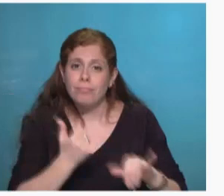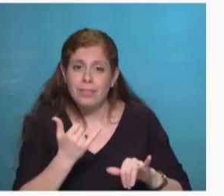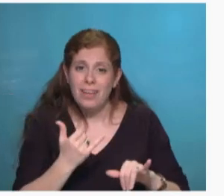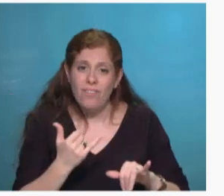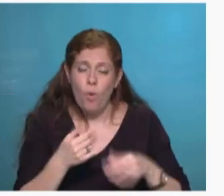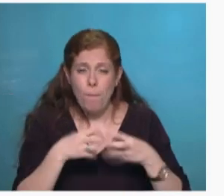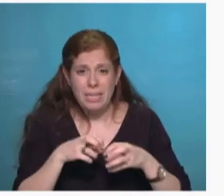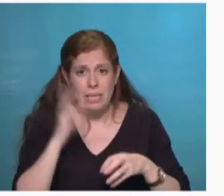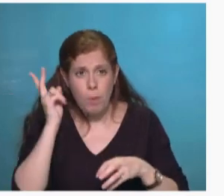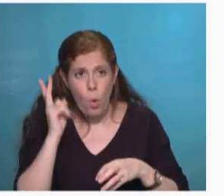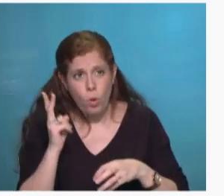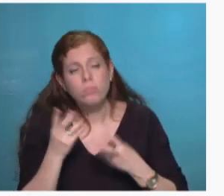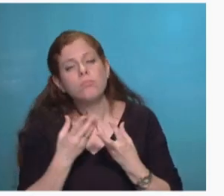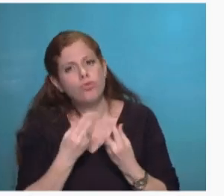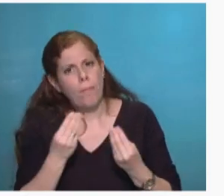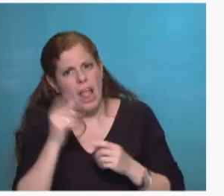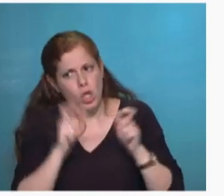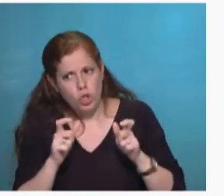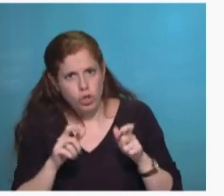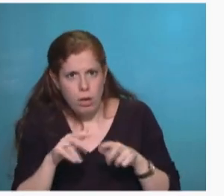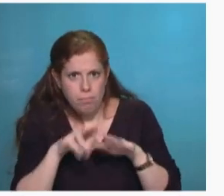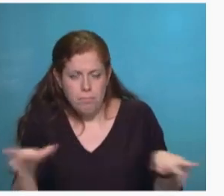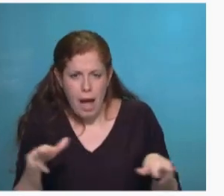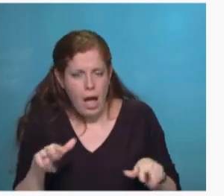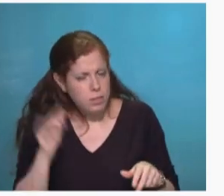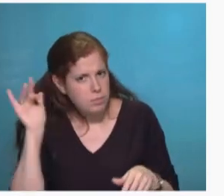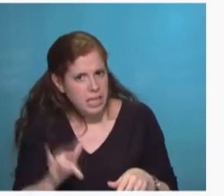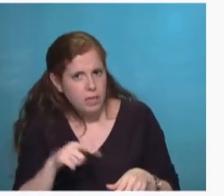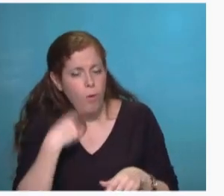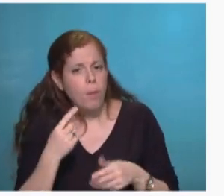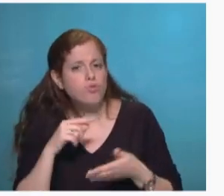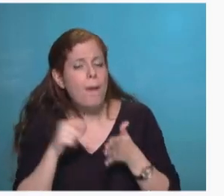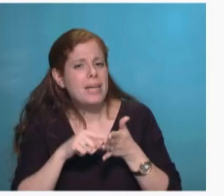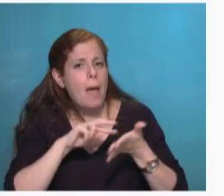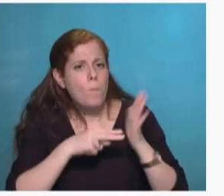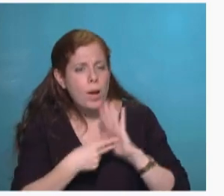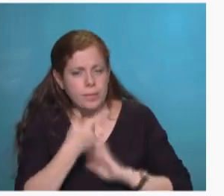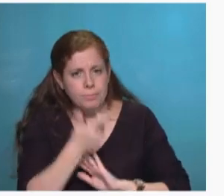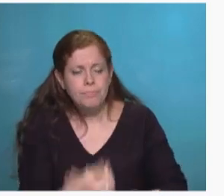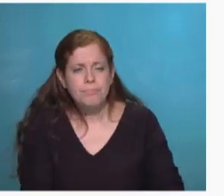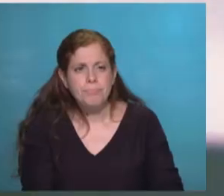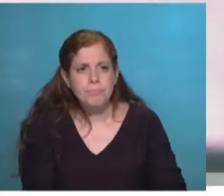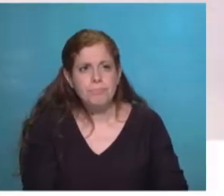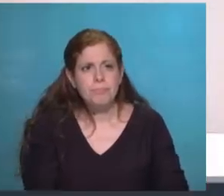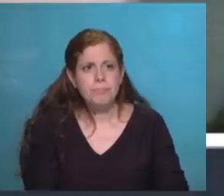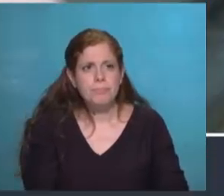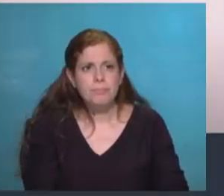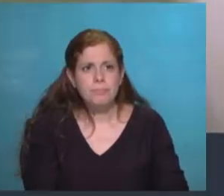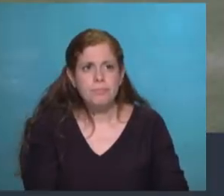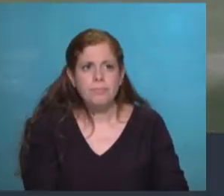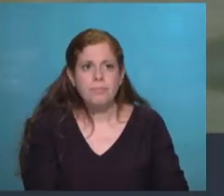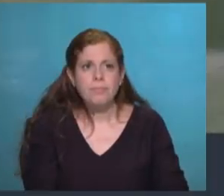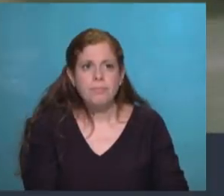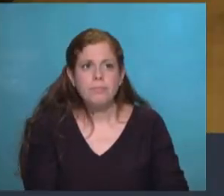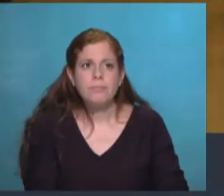בביקורת חריפה של המגדלים המקומיים, הטוענים שהמניע פוליטי. הכתבה של מיכל וסרמן.